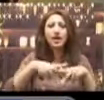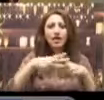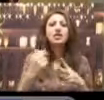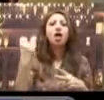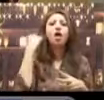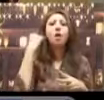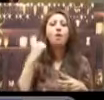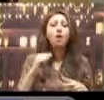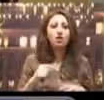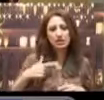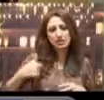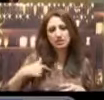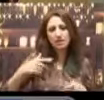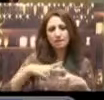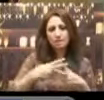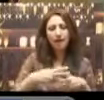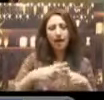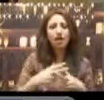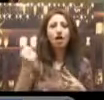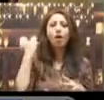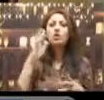قوه.